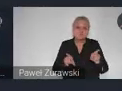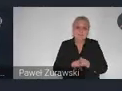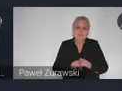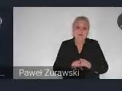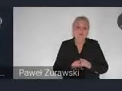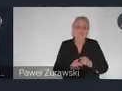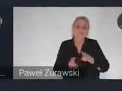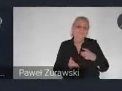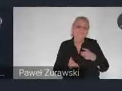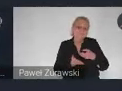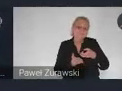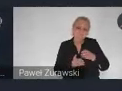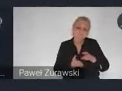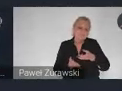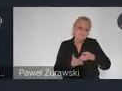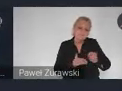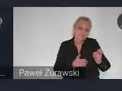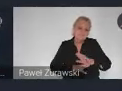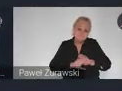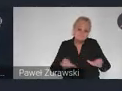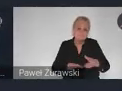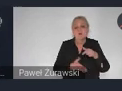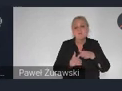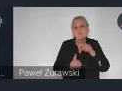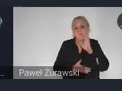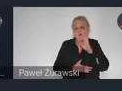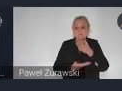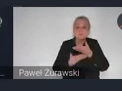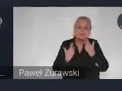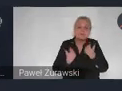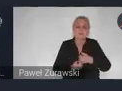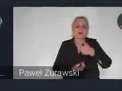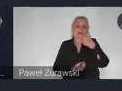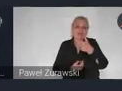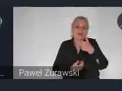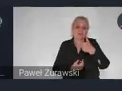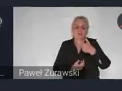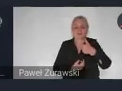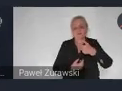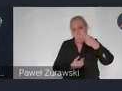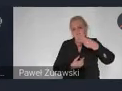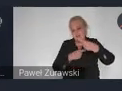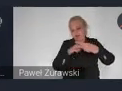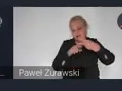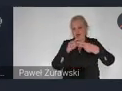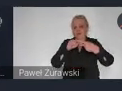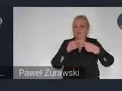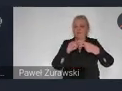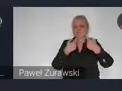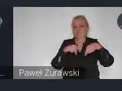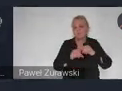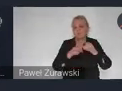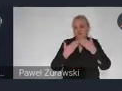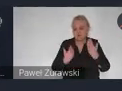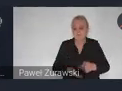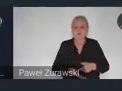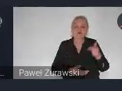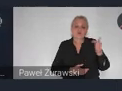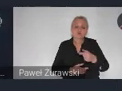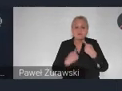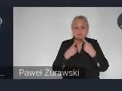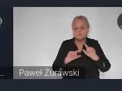odrzucona czyli nie spełnia co najmniej jednego z tych dwóch kryteriów należy tutaj